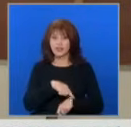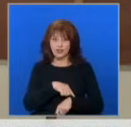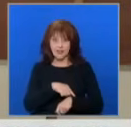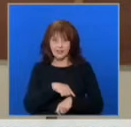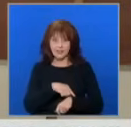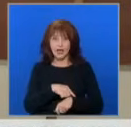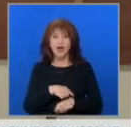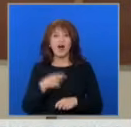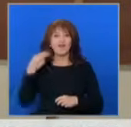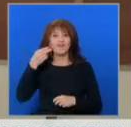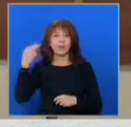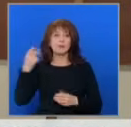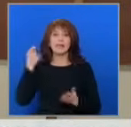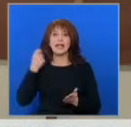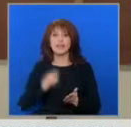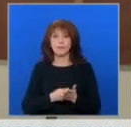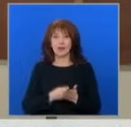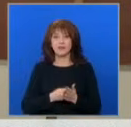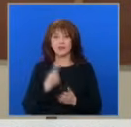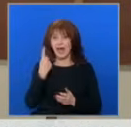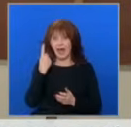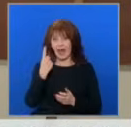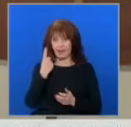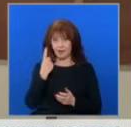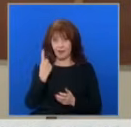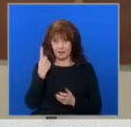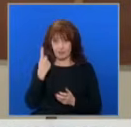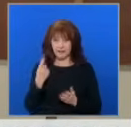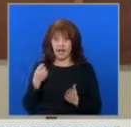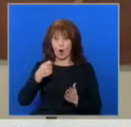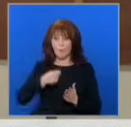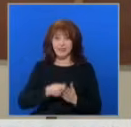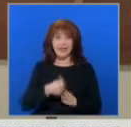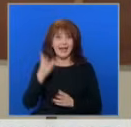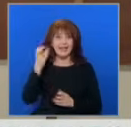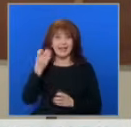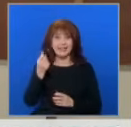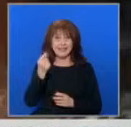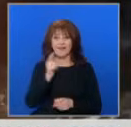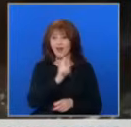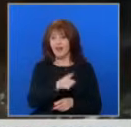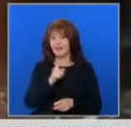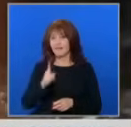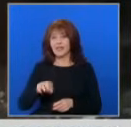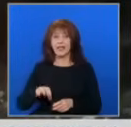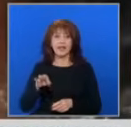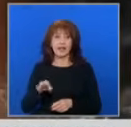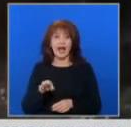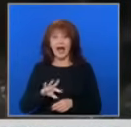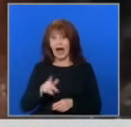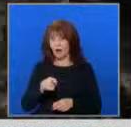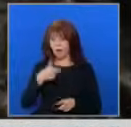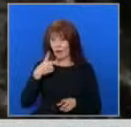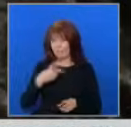дружеството заплаща еднократна компенсация от 30 лева на всеки клиент. Ако това прекъсване